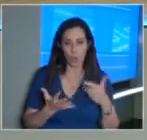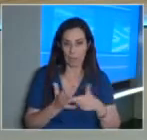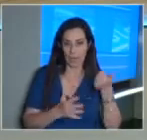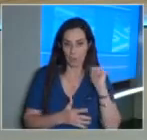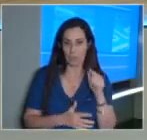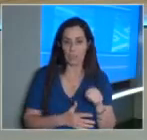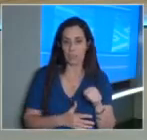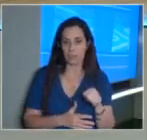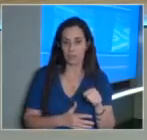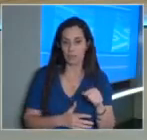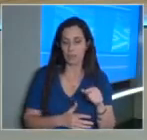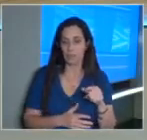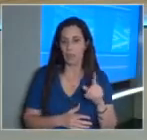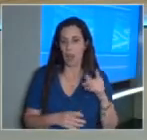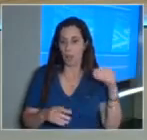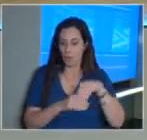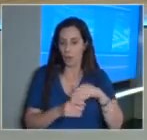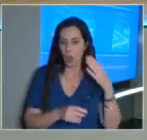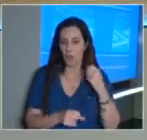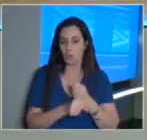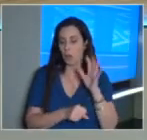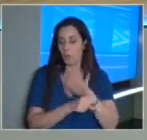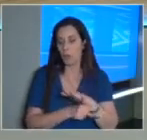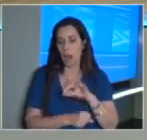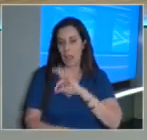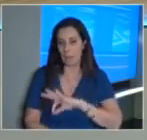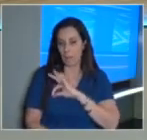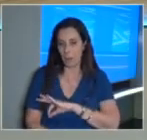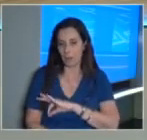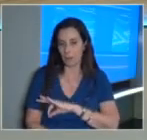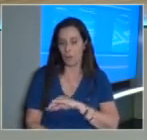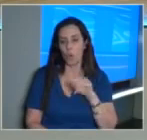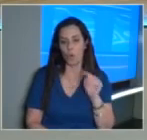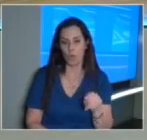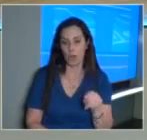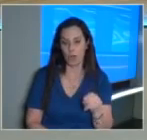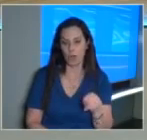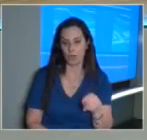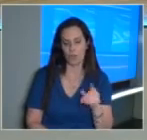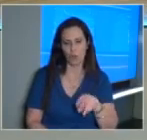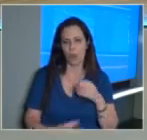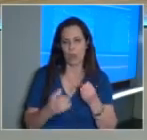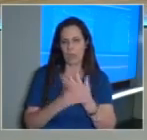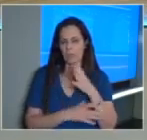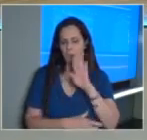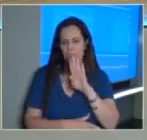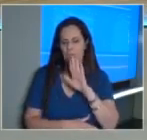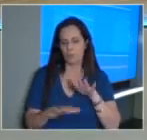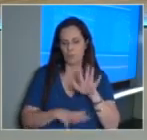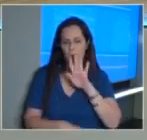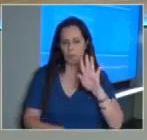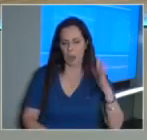אתמול, ושקיומה ומשתתפיה, עשויים להשפיע על אביגדור ליברמן, ובכך תסלל הקמת ממשלת נתניהו